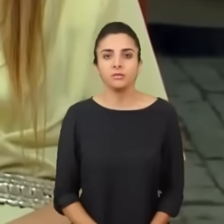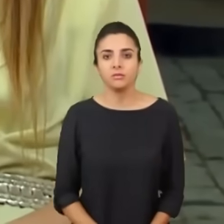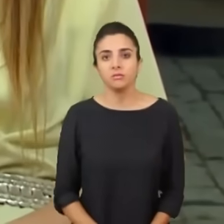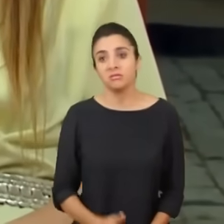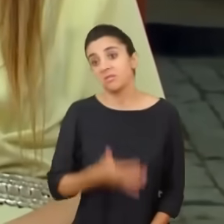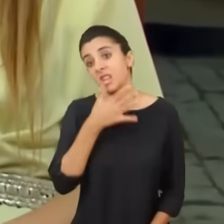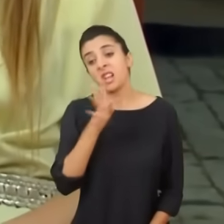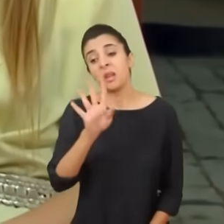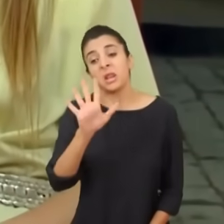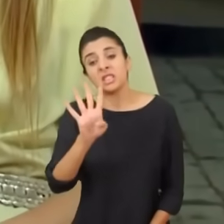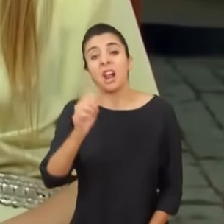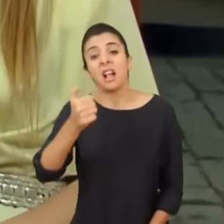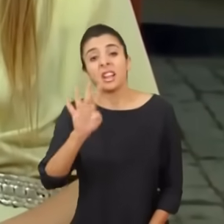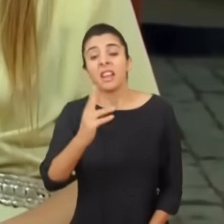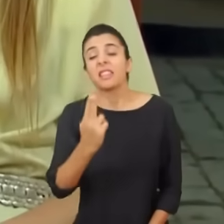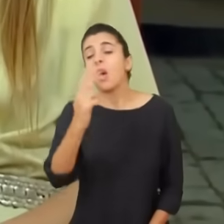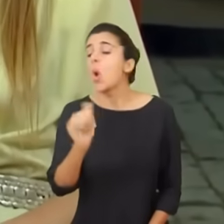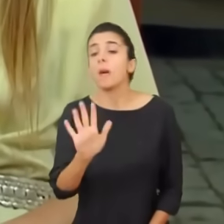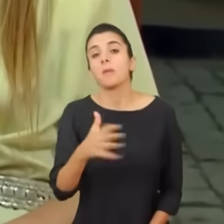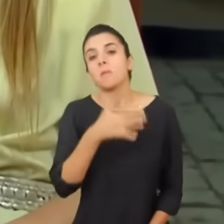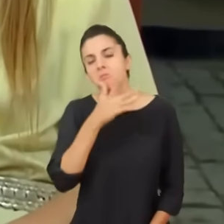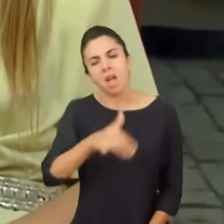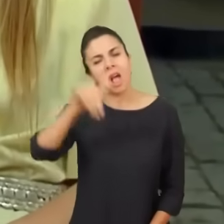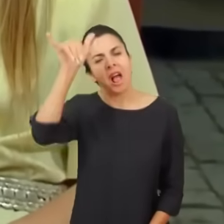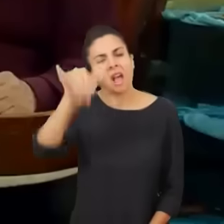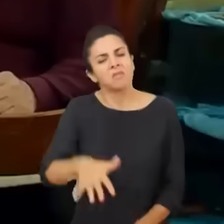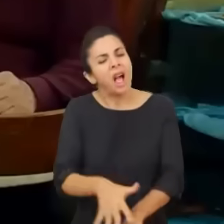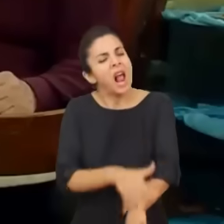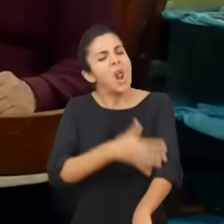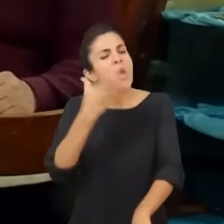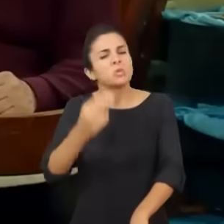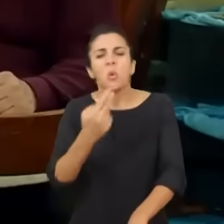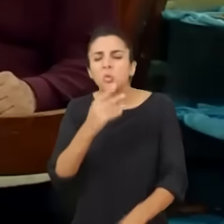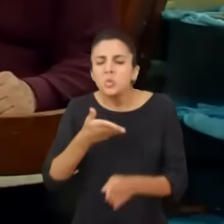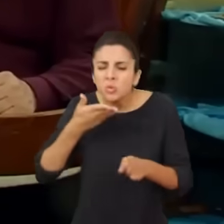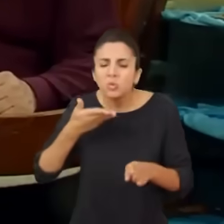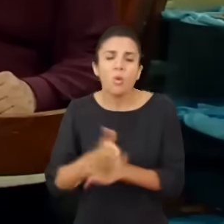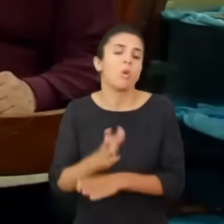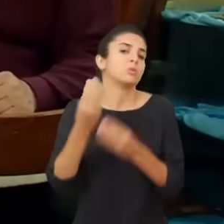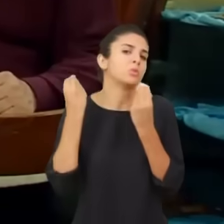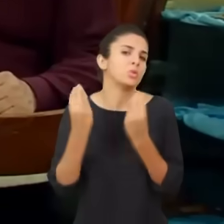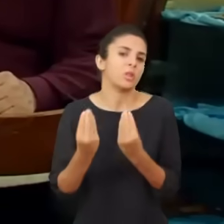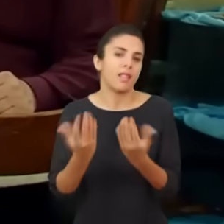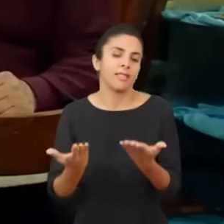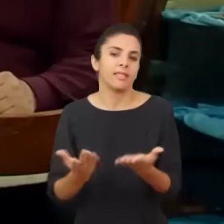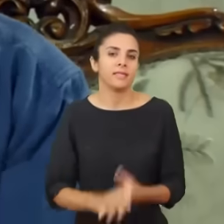Bilmiyorum 45, 46, 47 ama halal olsun doğru söyledi. Ne dediyse doğru. Hadi.